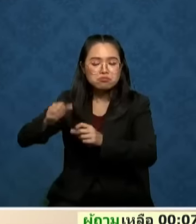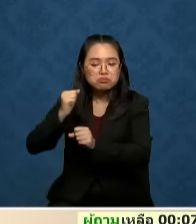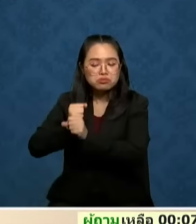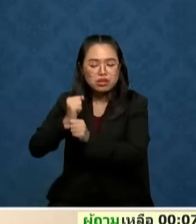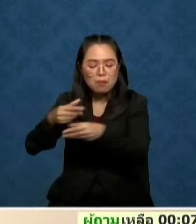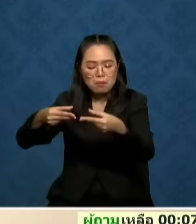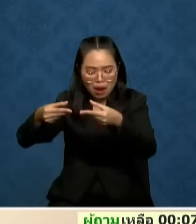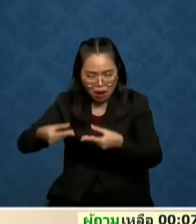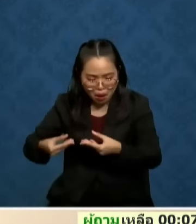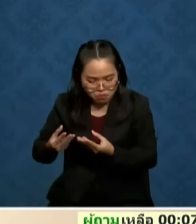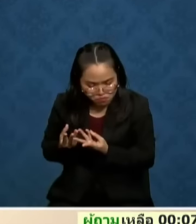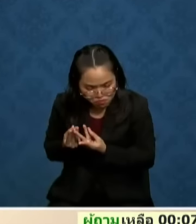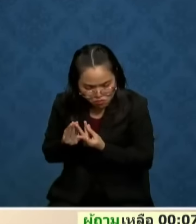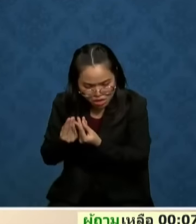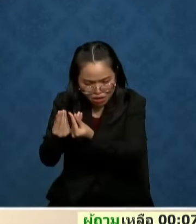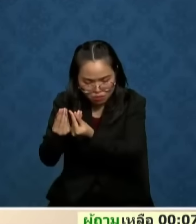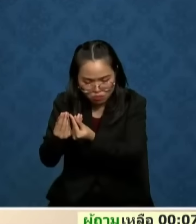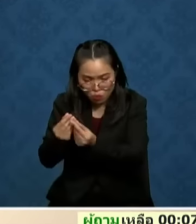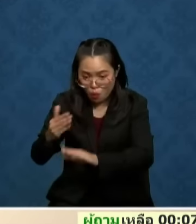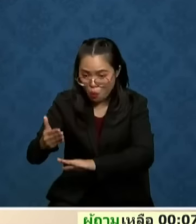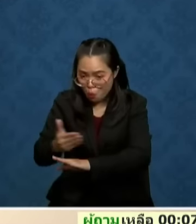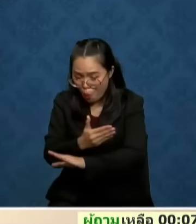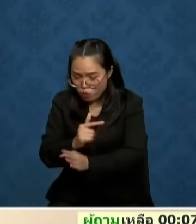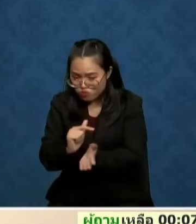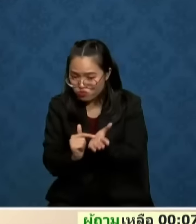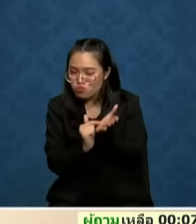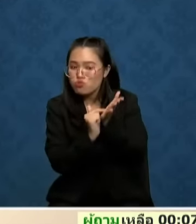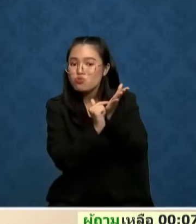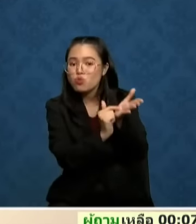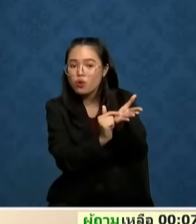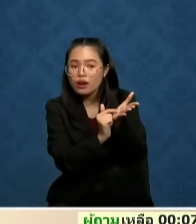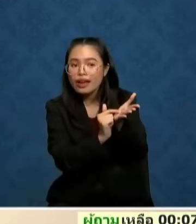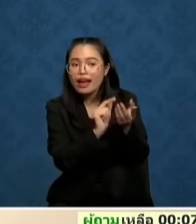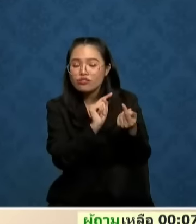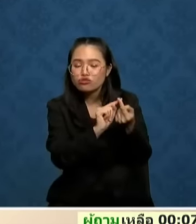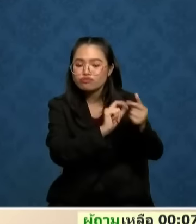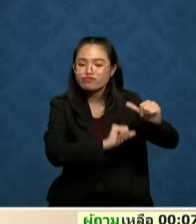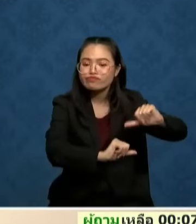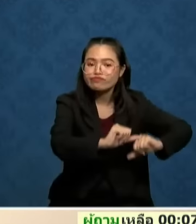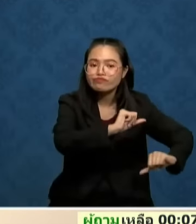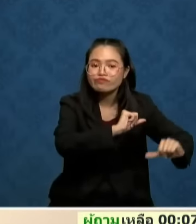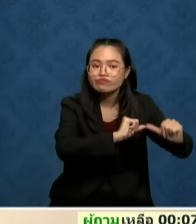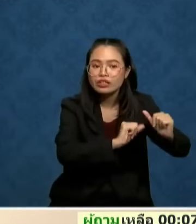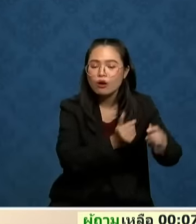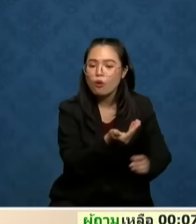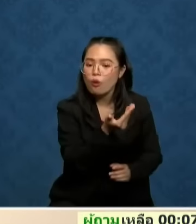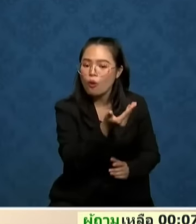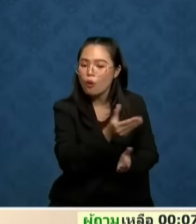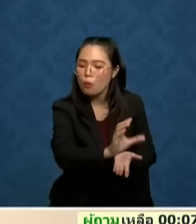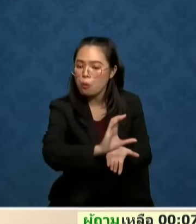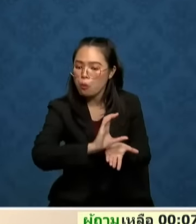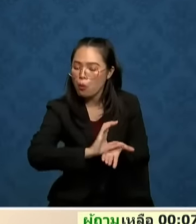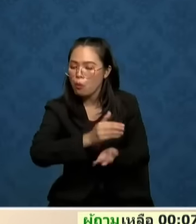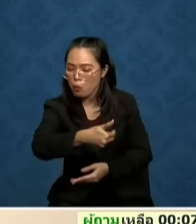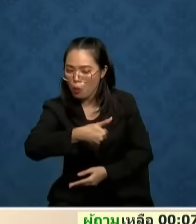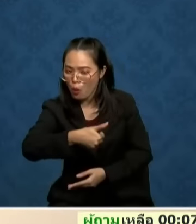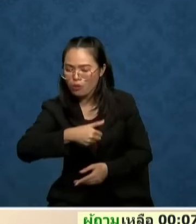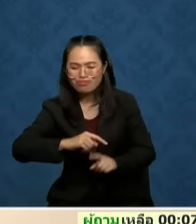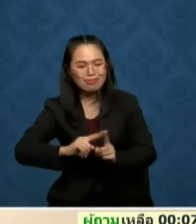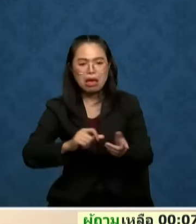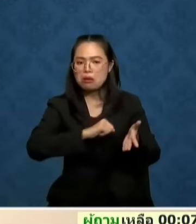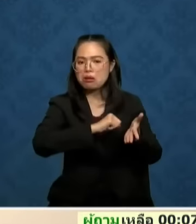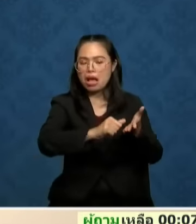เพราะก่อนหน้านี้ค่ะที่ดิฉันยกตัวอย่างเรื่องของแว็กกาเบจที่ราชบุรีมีการของงบกลางแต่สุดท้ายนะคะมันแก้ปัญหาไม่